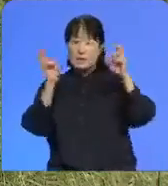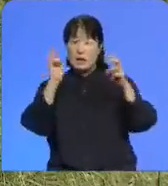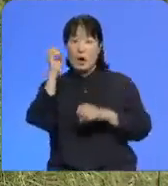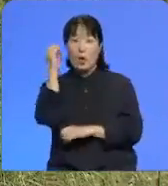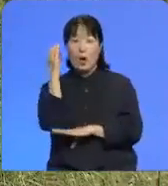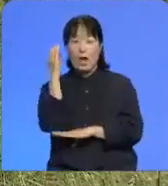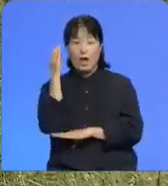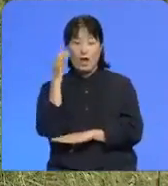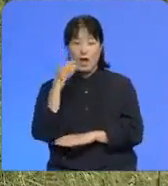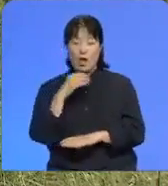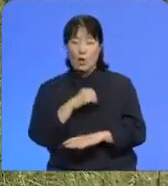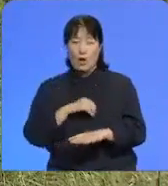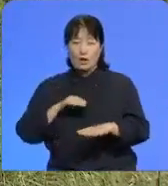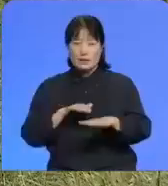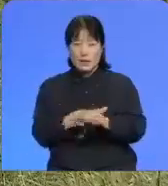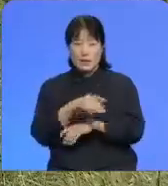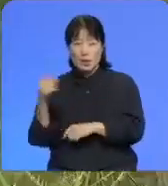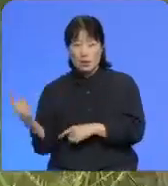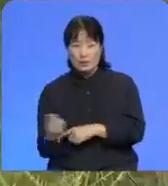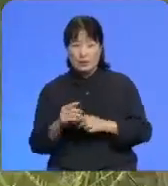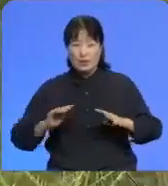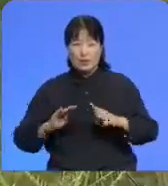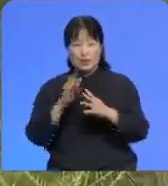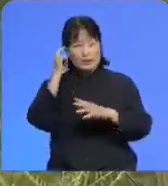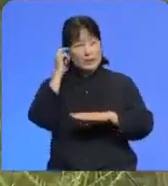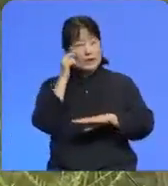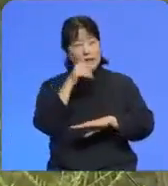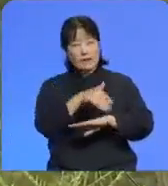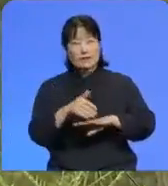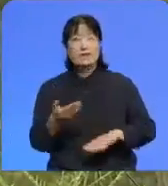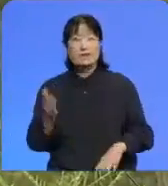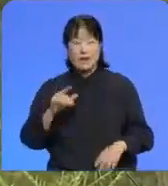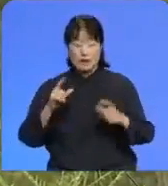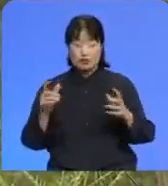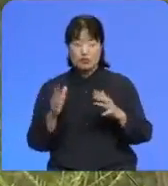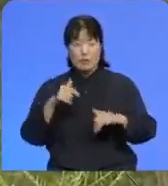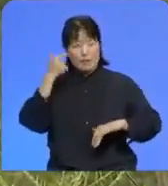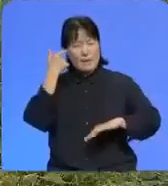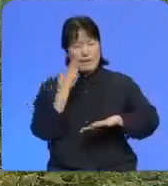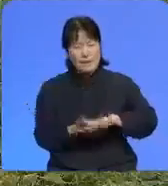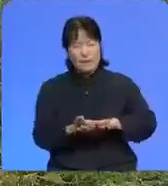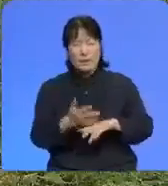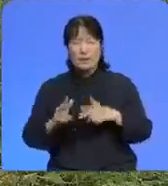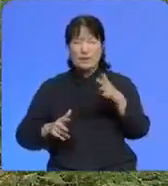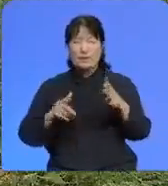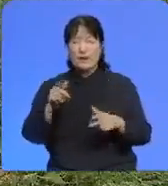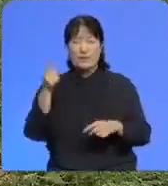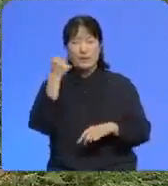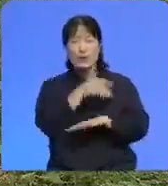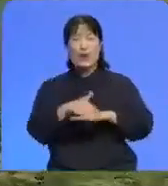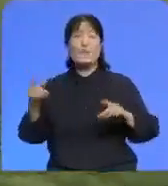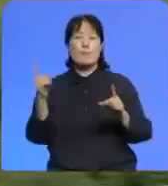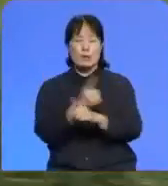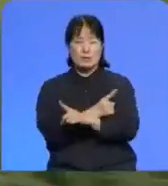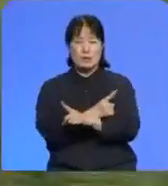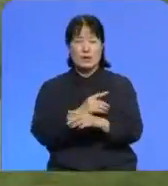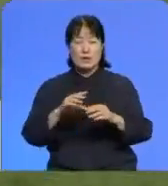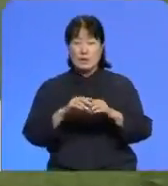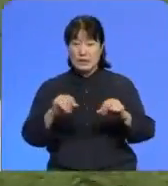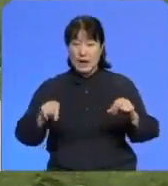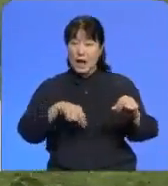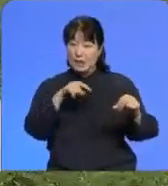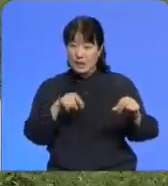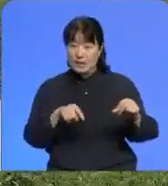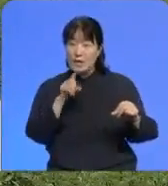회원제 골프장 조성을 계획했지만 주민 반발 등으로 이처럼 사업 계획을 변경했습니다. 사업 용지에는 강릉시가